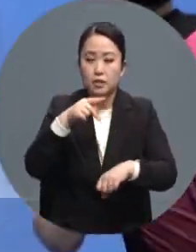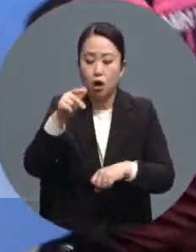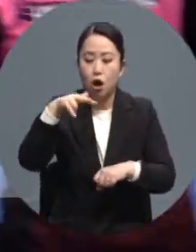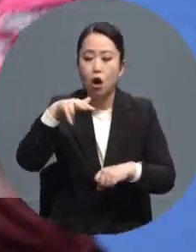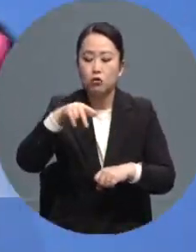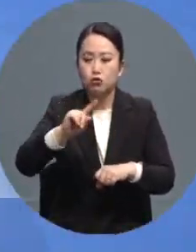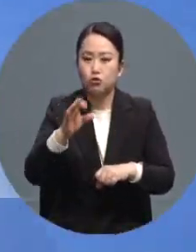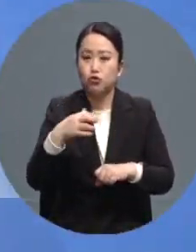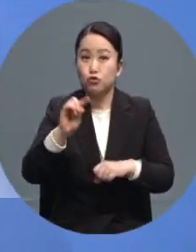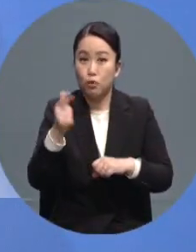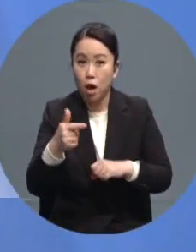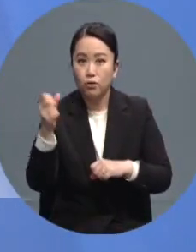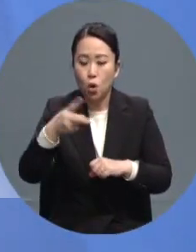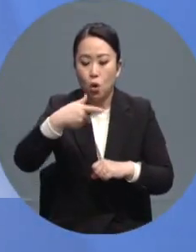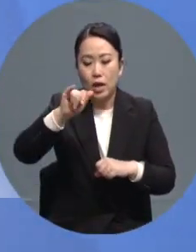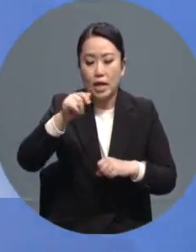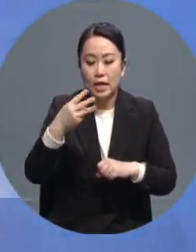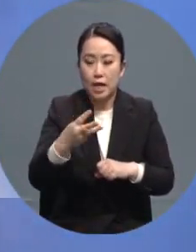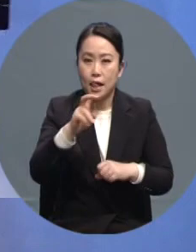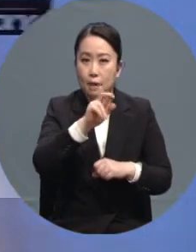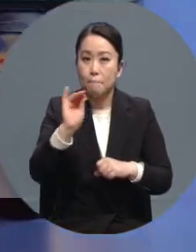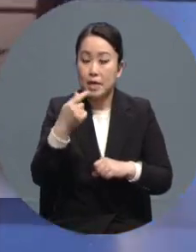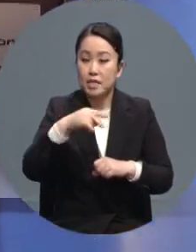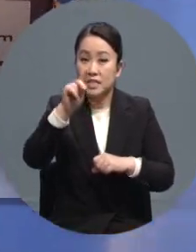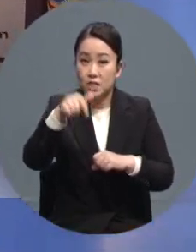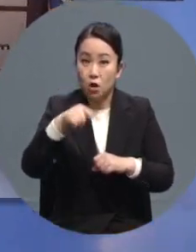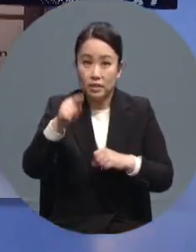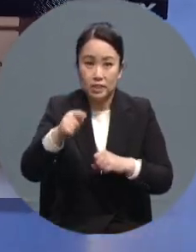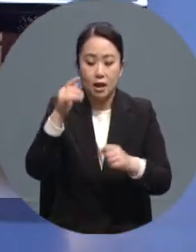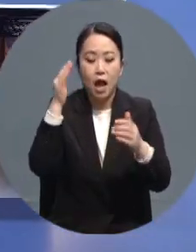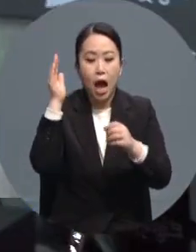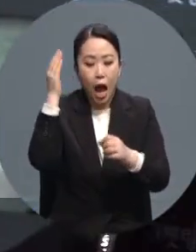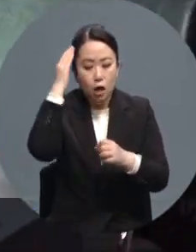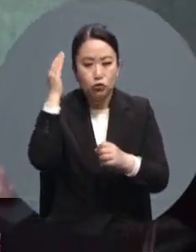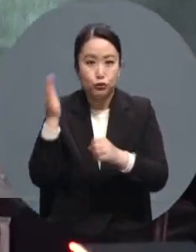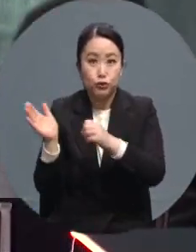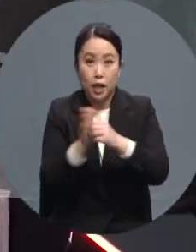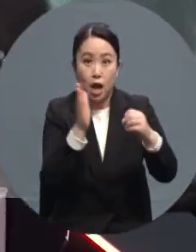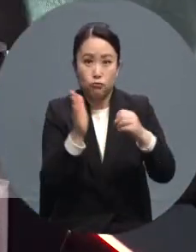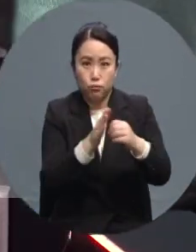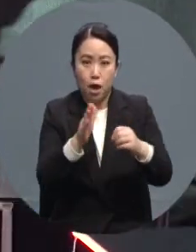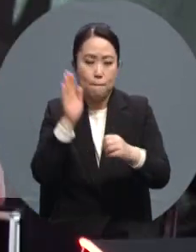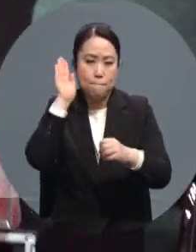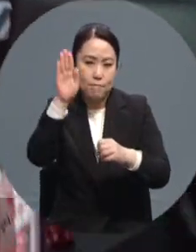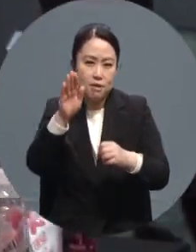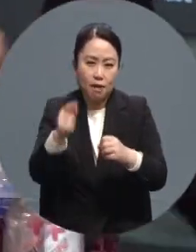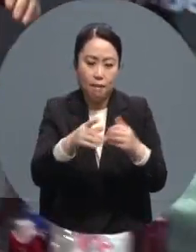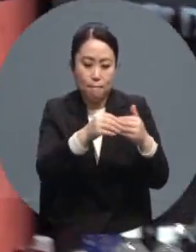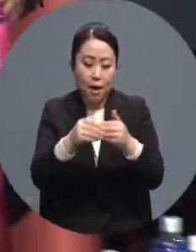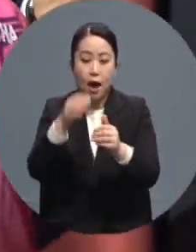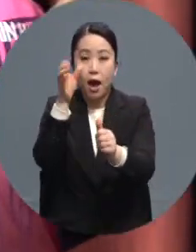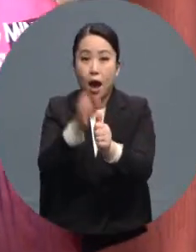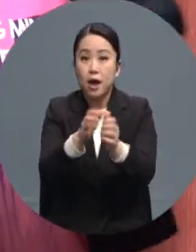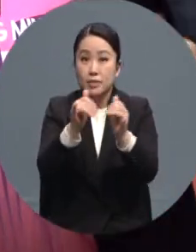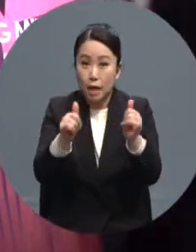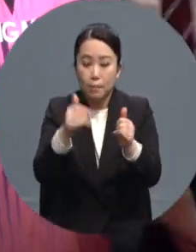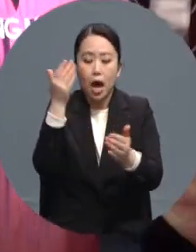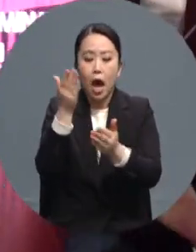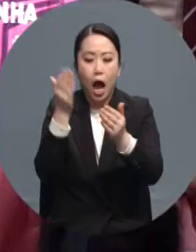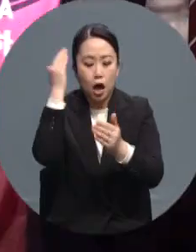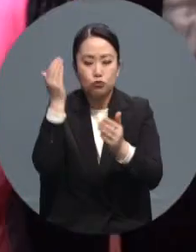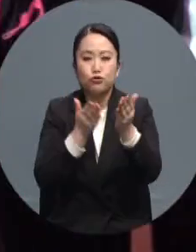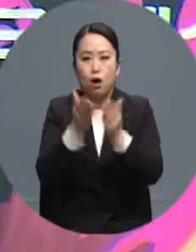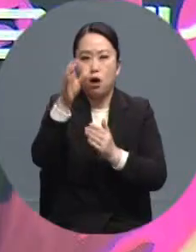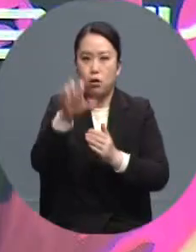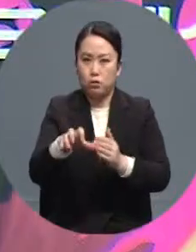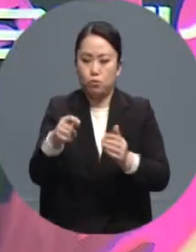단체전, 금메달리스트 길민석 등 한국 탁구의 미래를 이끌어갈 주역들이 한국거래소 탁구팀에 포진하고 있습니다.